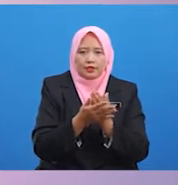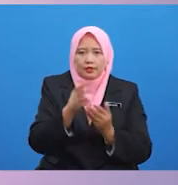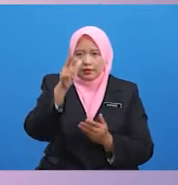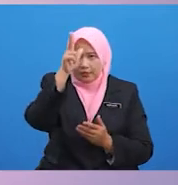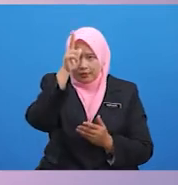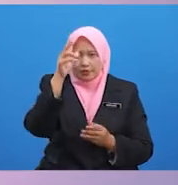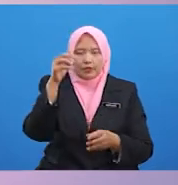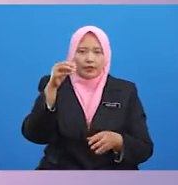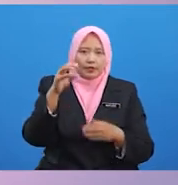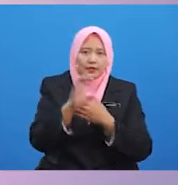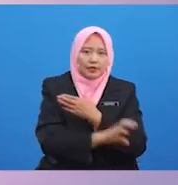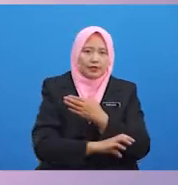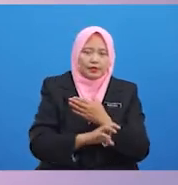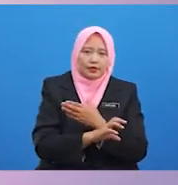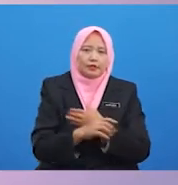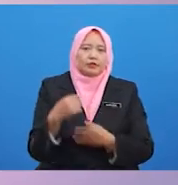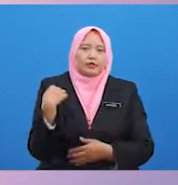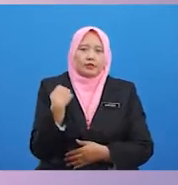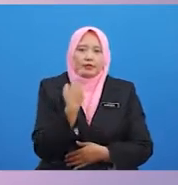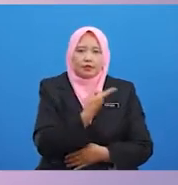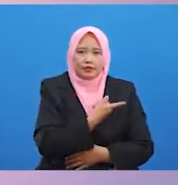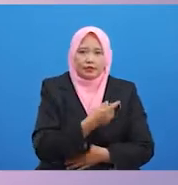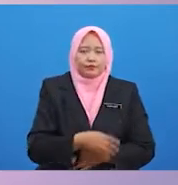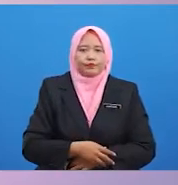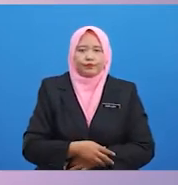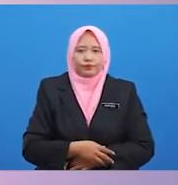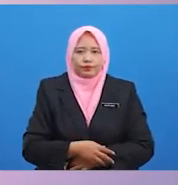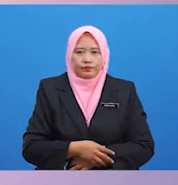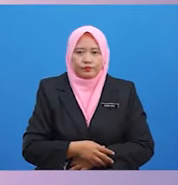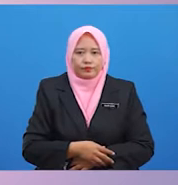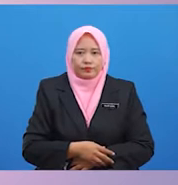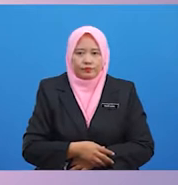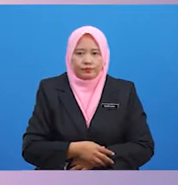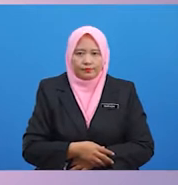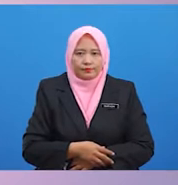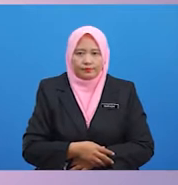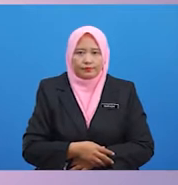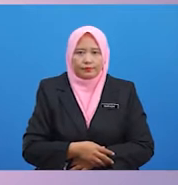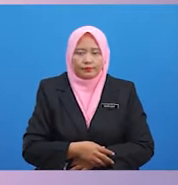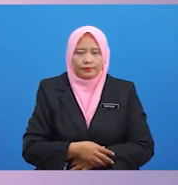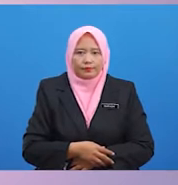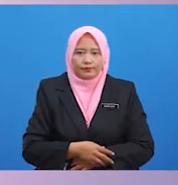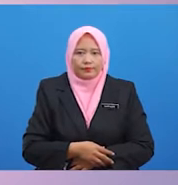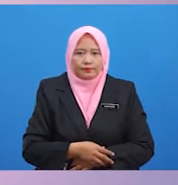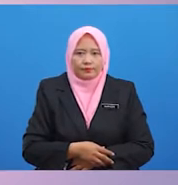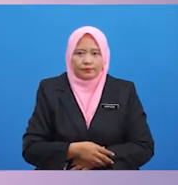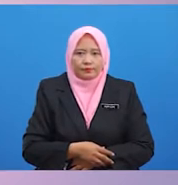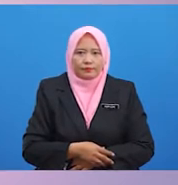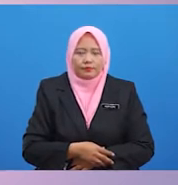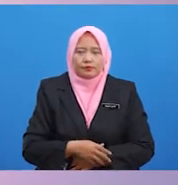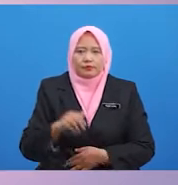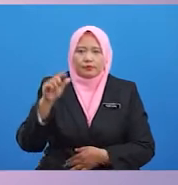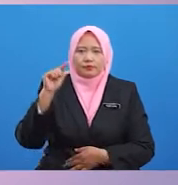Menggalakkan perkembangan sektor industri kecil dan sederhana iaitu IKS,